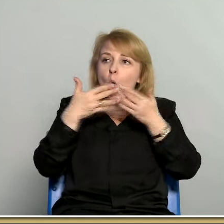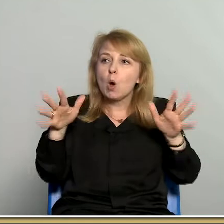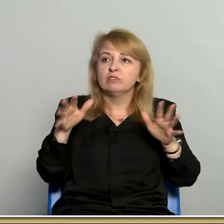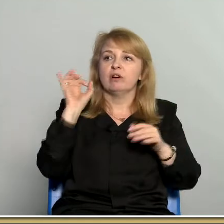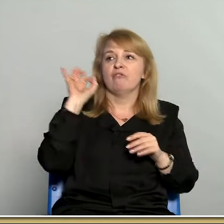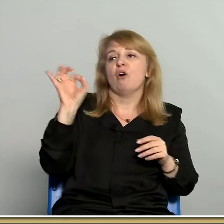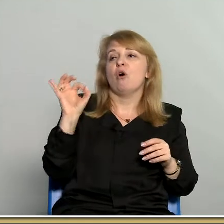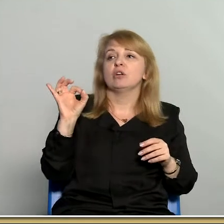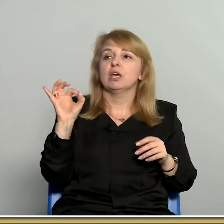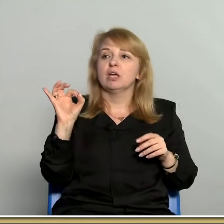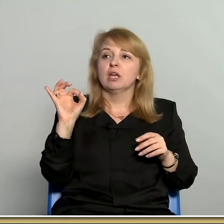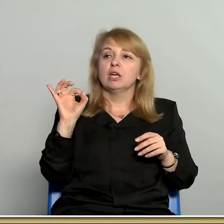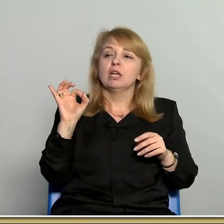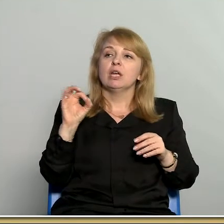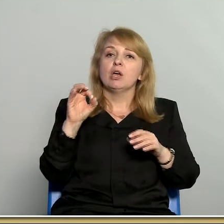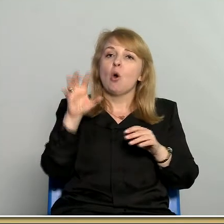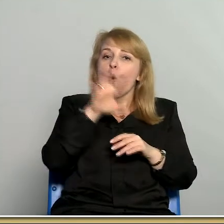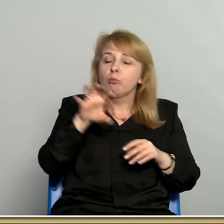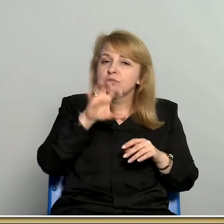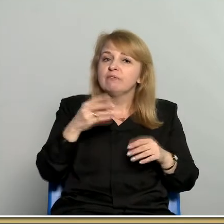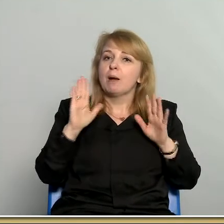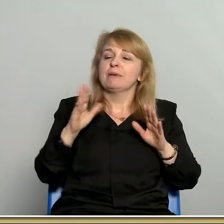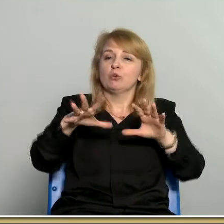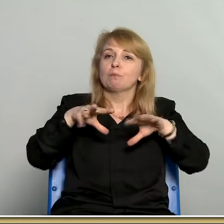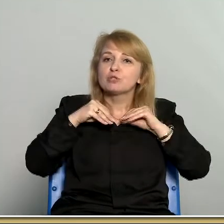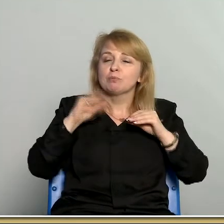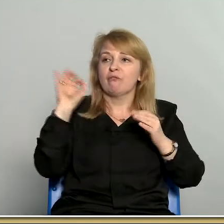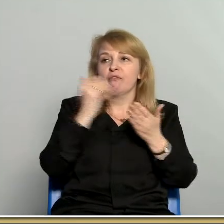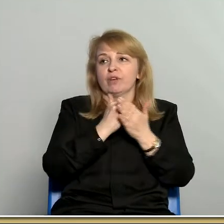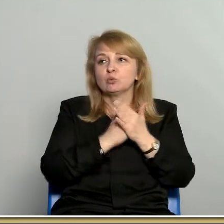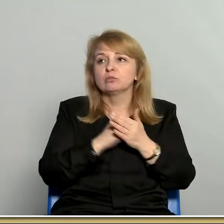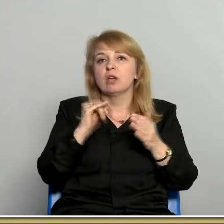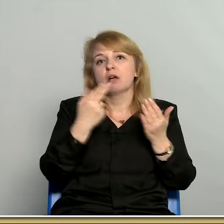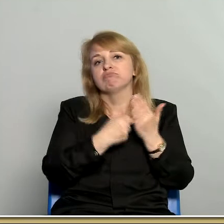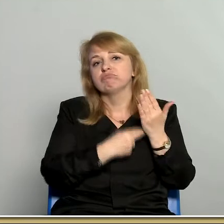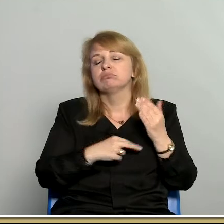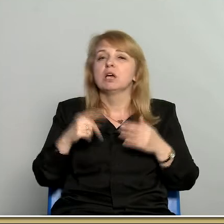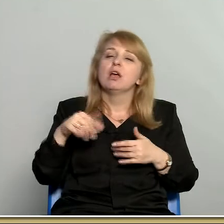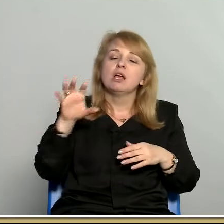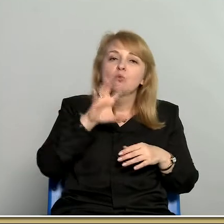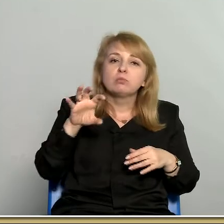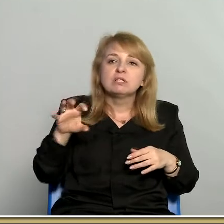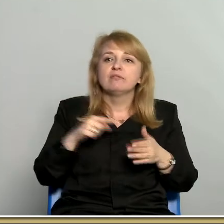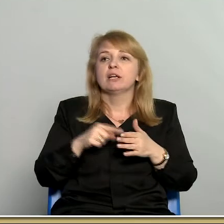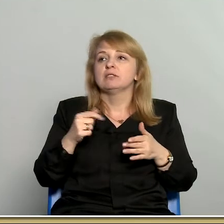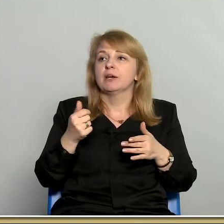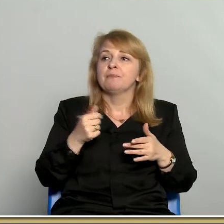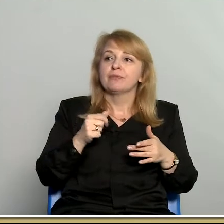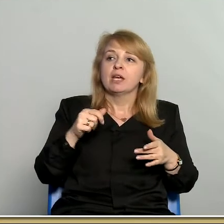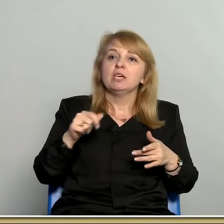ten komitet monitorujący, przyjmować część kryteriów w zakresie przede wszystkim rynku pracy, o czym będzie mówił Pan Dyrektor Sieradz.